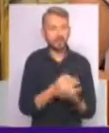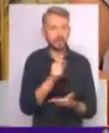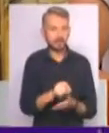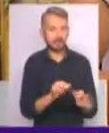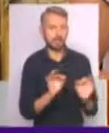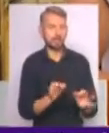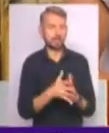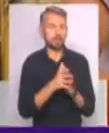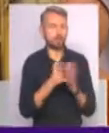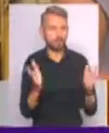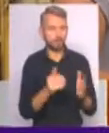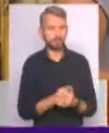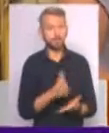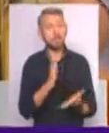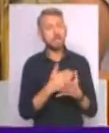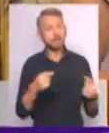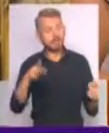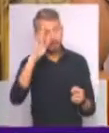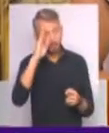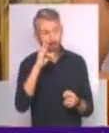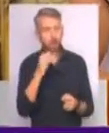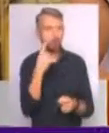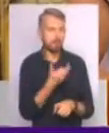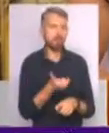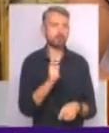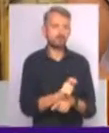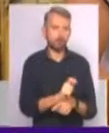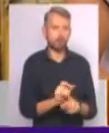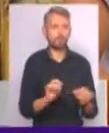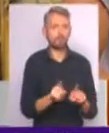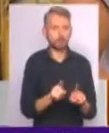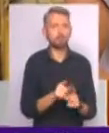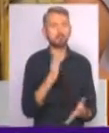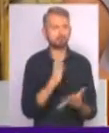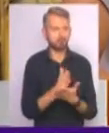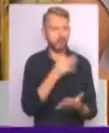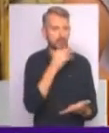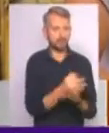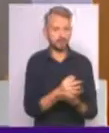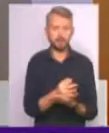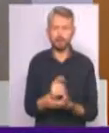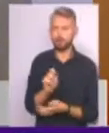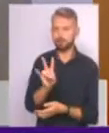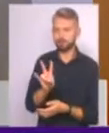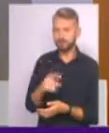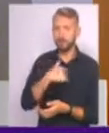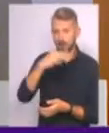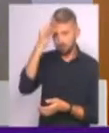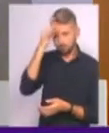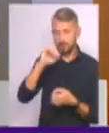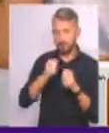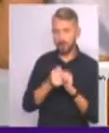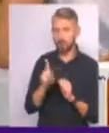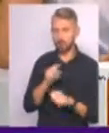конечно, большая. Есть разные мужчины, но большинство все-таки несут эту ответственность. Пані Марино, я нагадаю, я помню, на чем